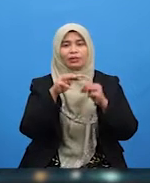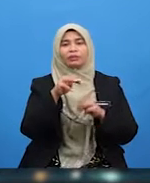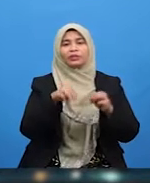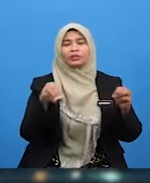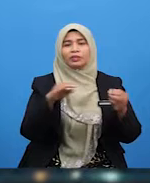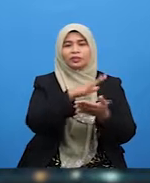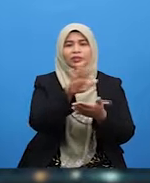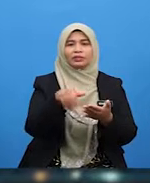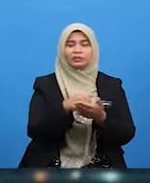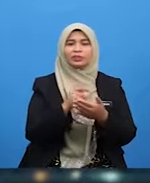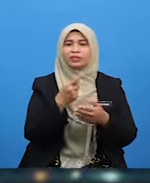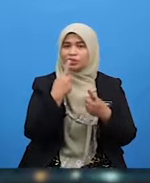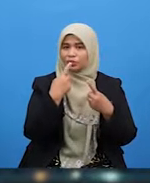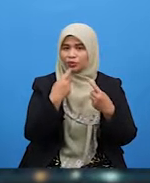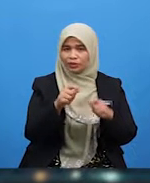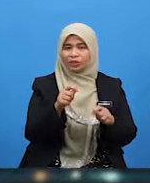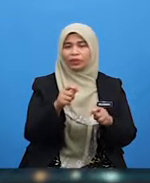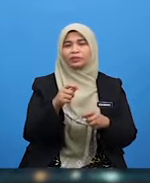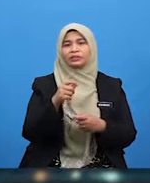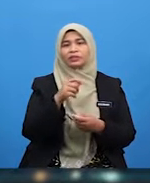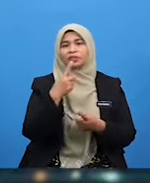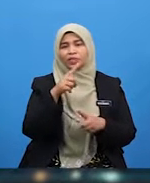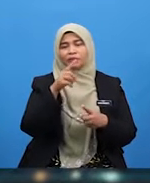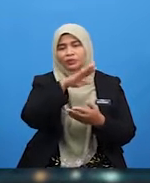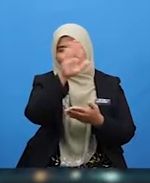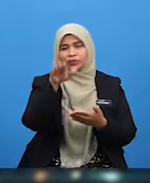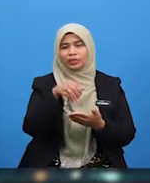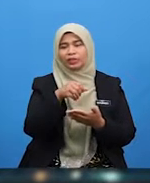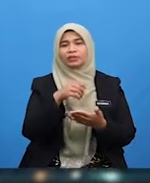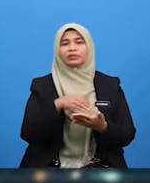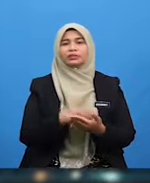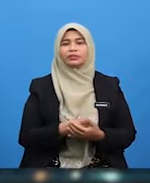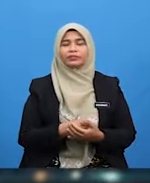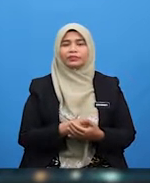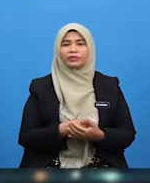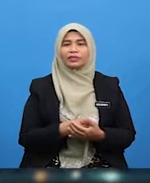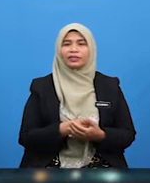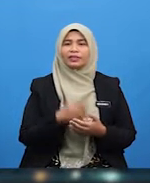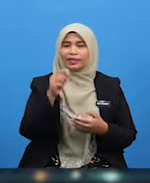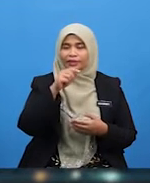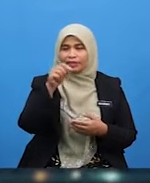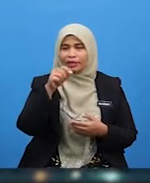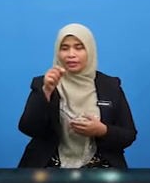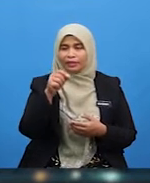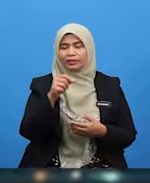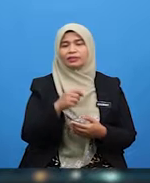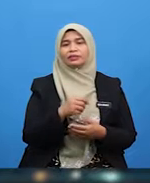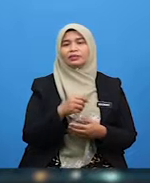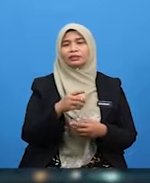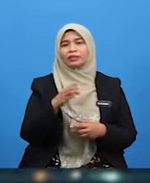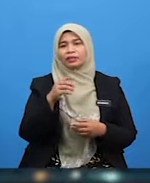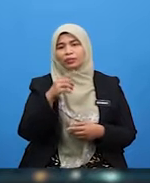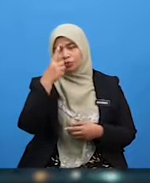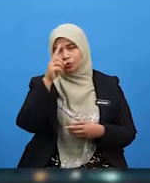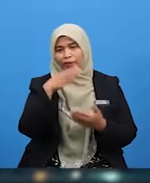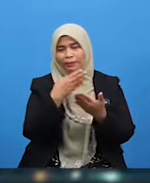kita jawab soalan yang disediakan. Sila tandakan tik untuk akhlak baik dan tanda pangkah untuk